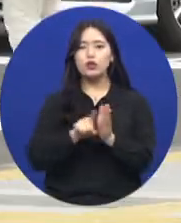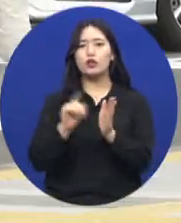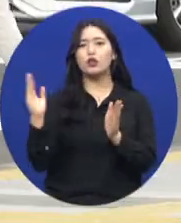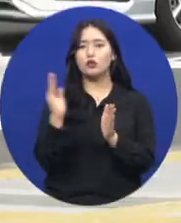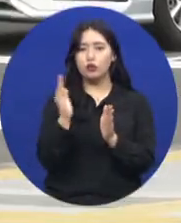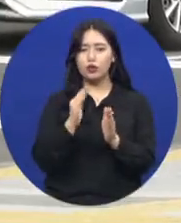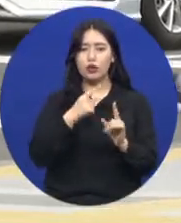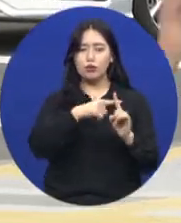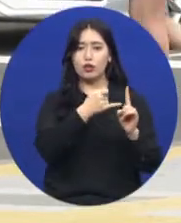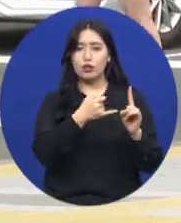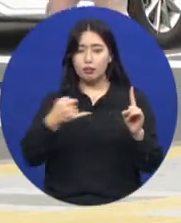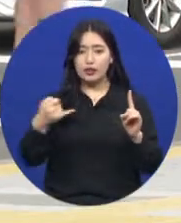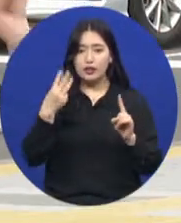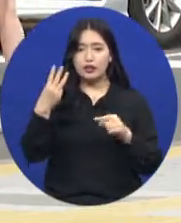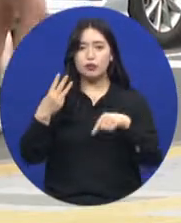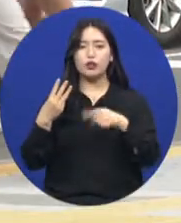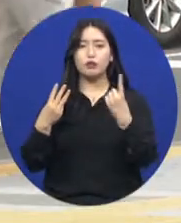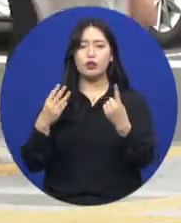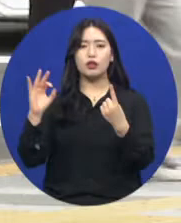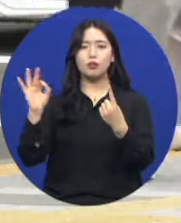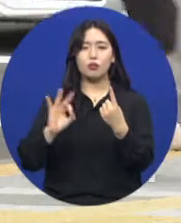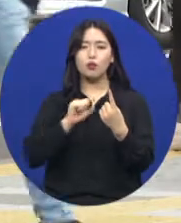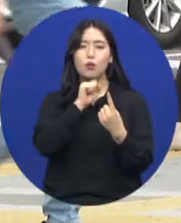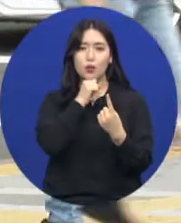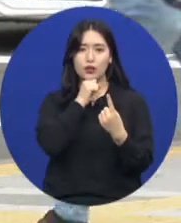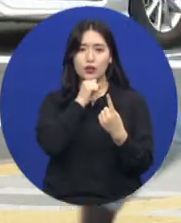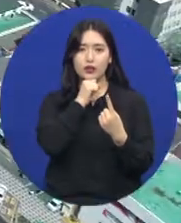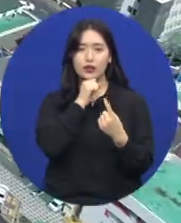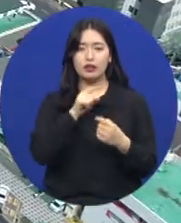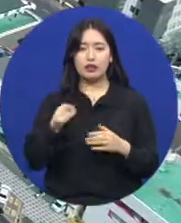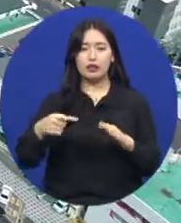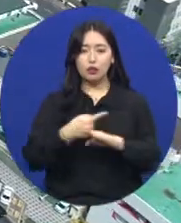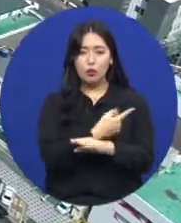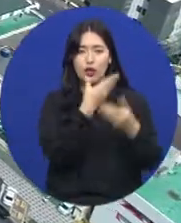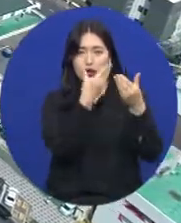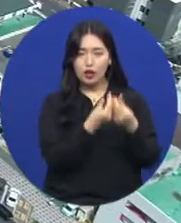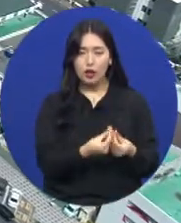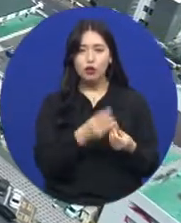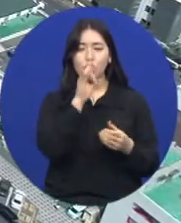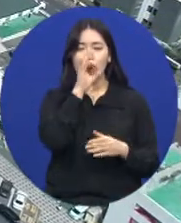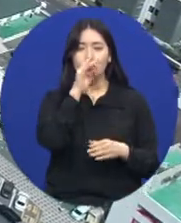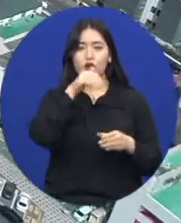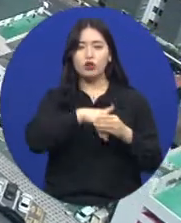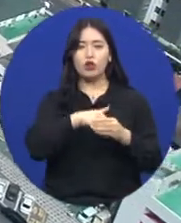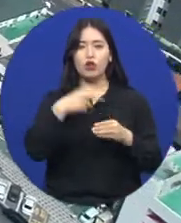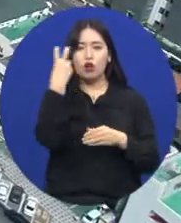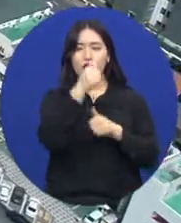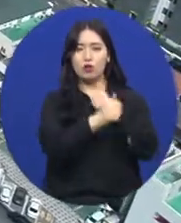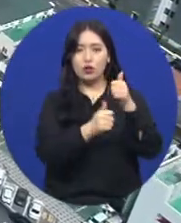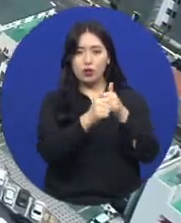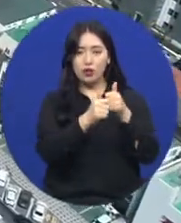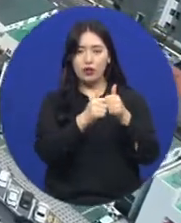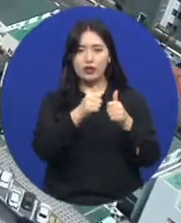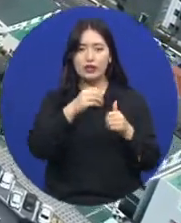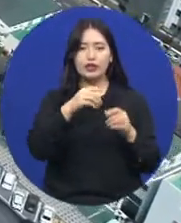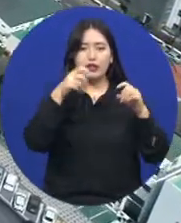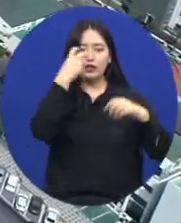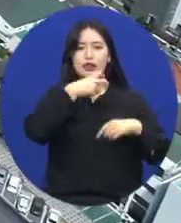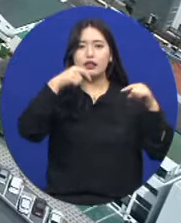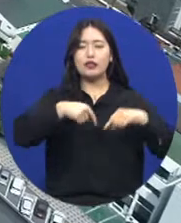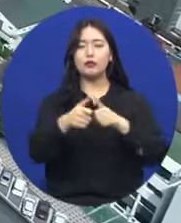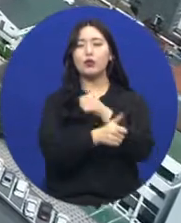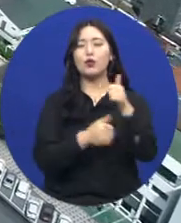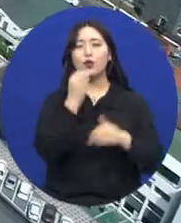플러스 마이너스 3.1% 포인트 로 그 밖의 사항은 중앙 선거 여론조사 심의위원회 홈페이지를